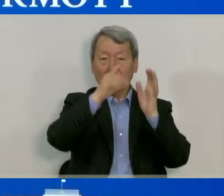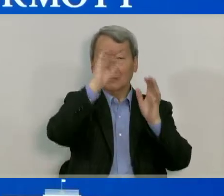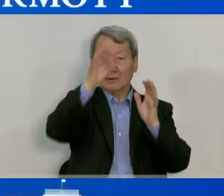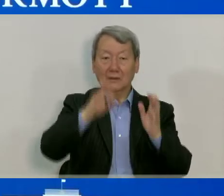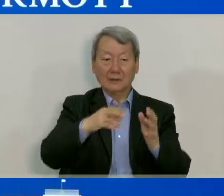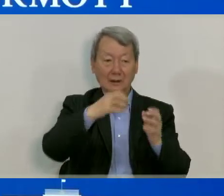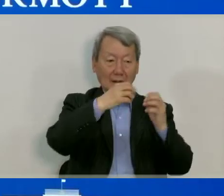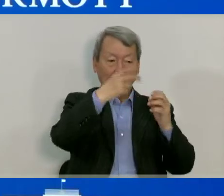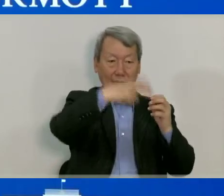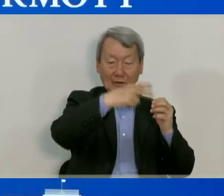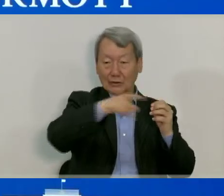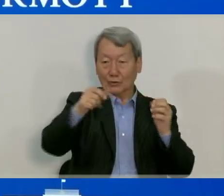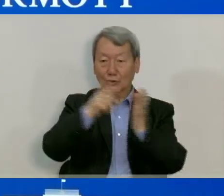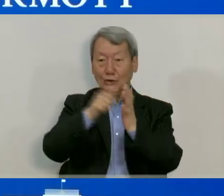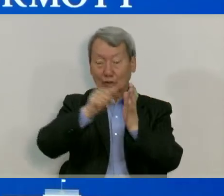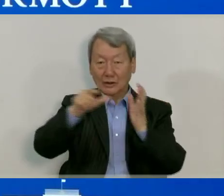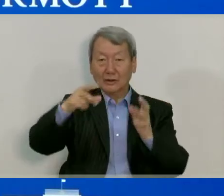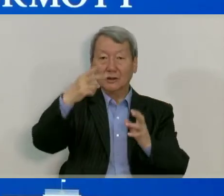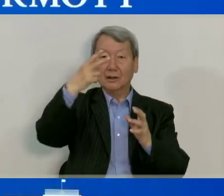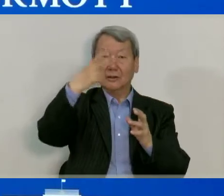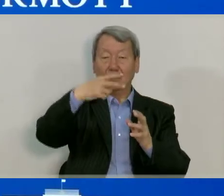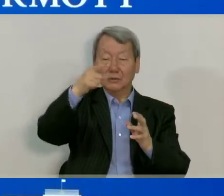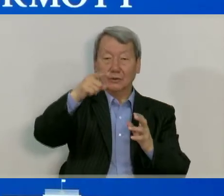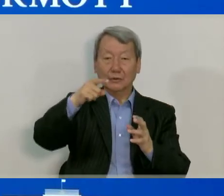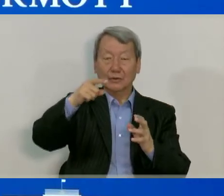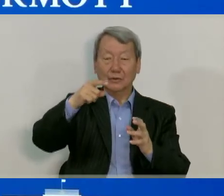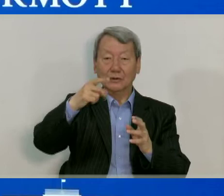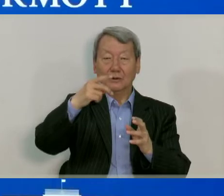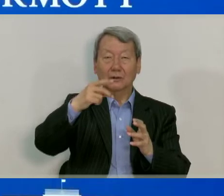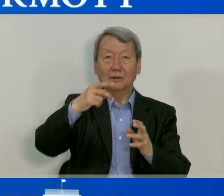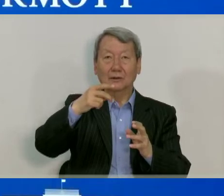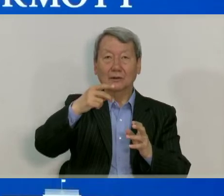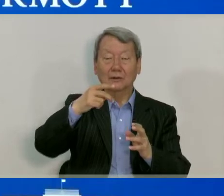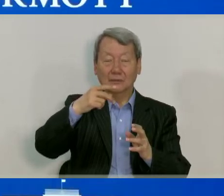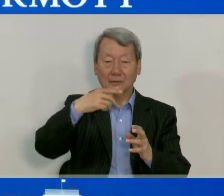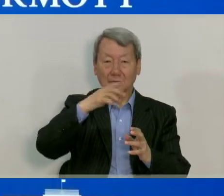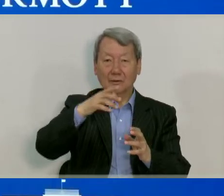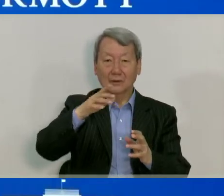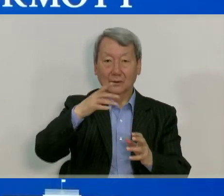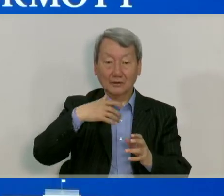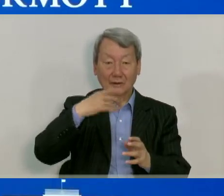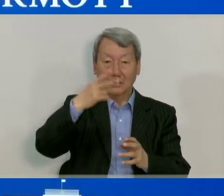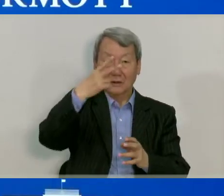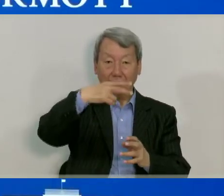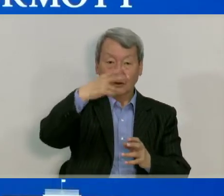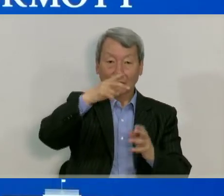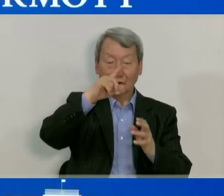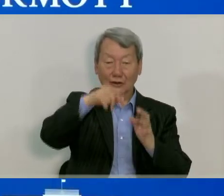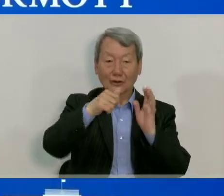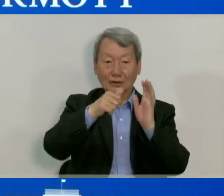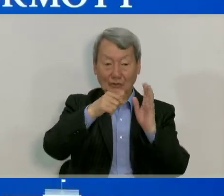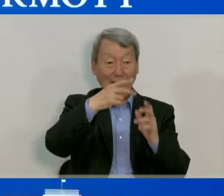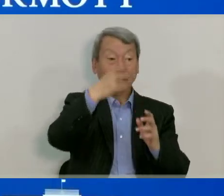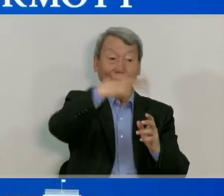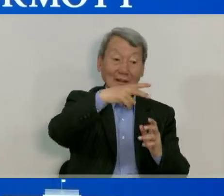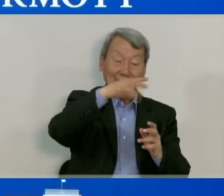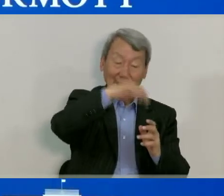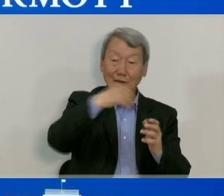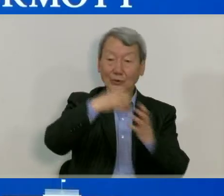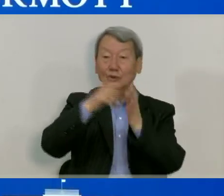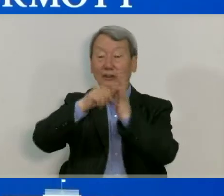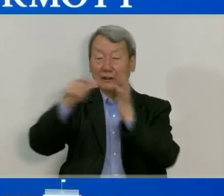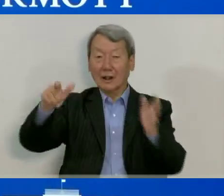71% всех вот выявленных они в возрасте вот в диапазоне от 20 до 60 лет.